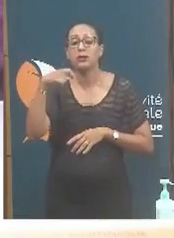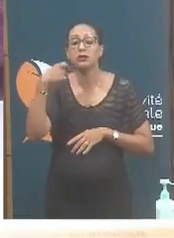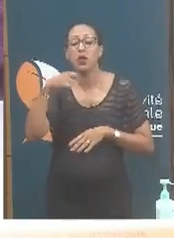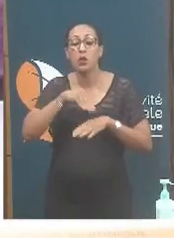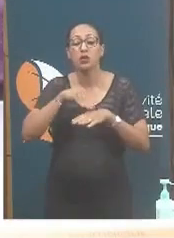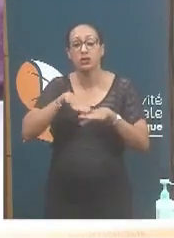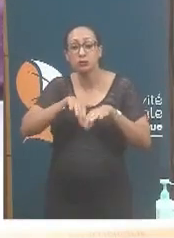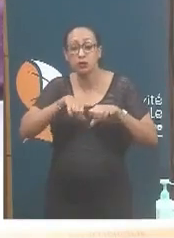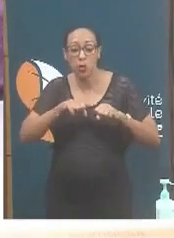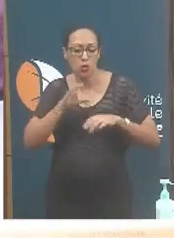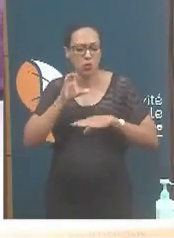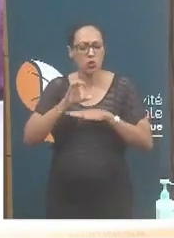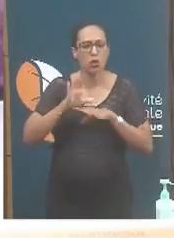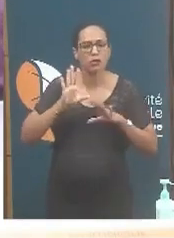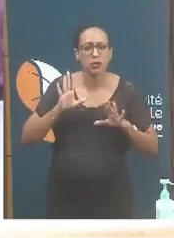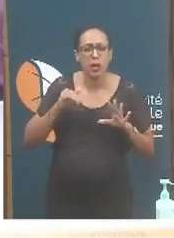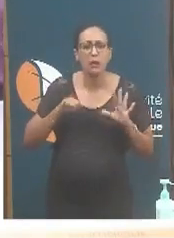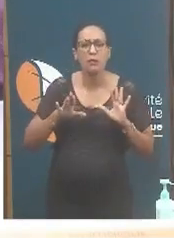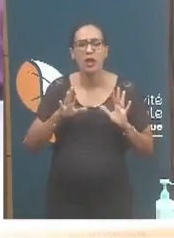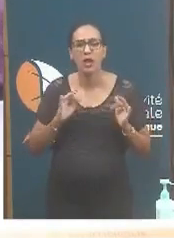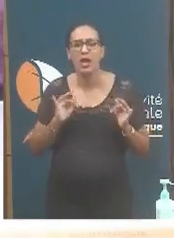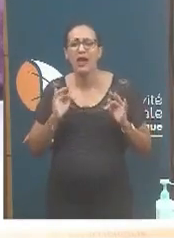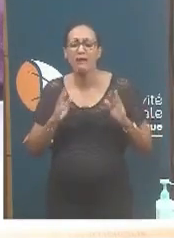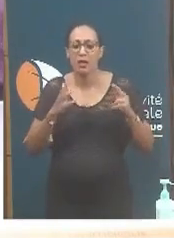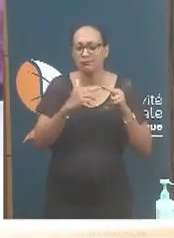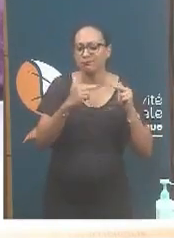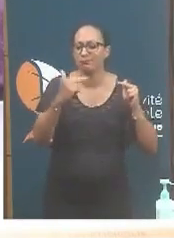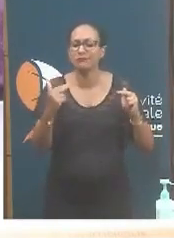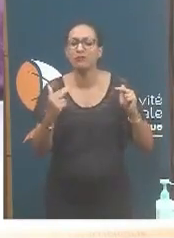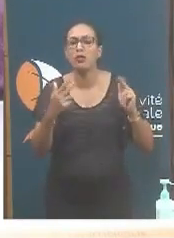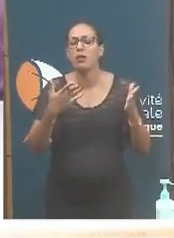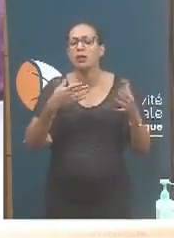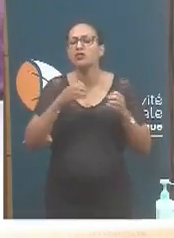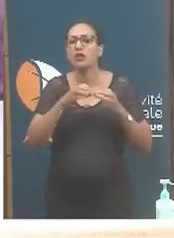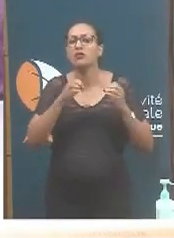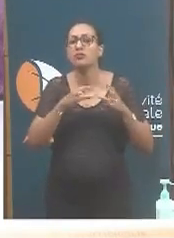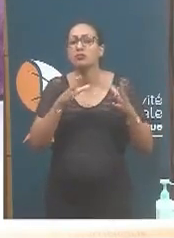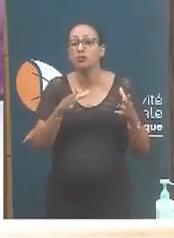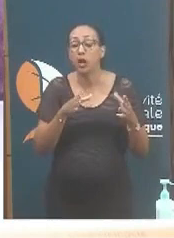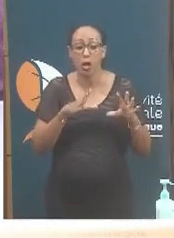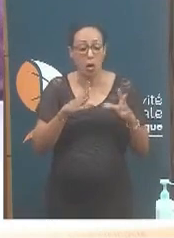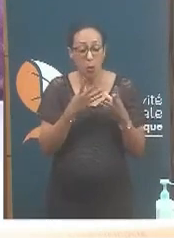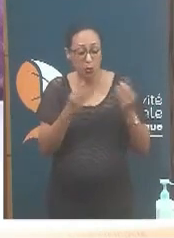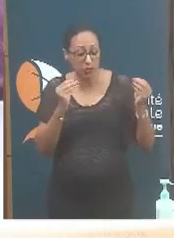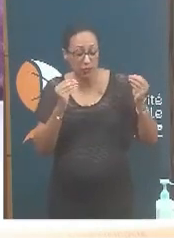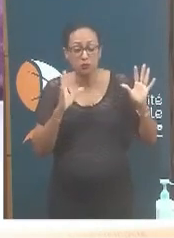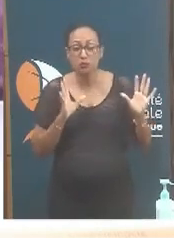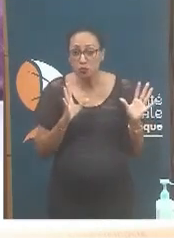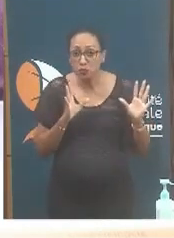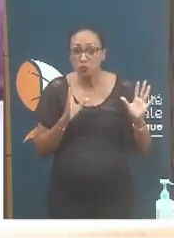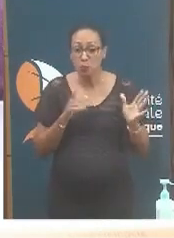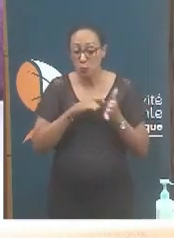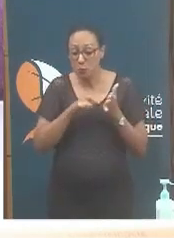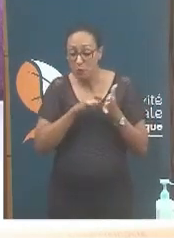résolument contre. Le viaduc que le Fond-Laillé est passé par perte et profit. J'espère que vous avez payé quand même les études,